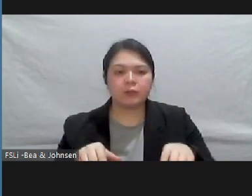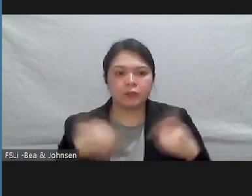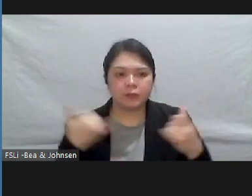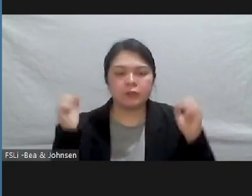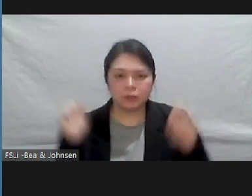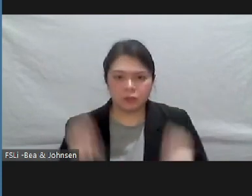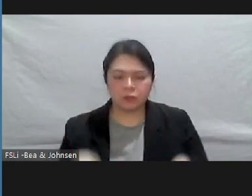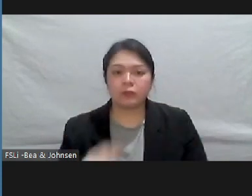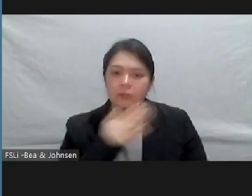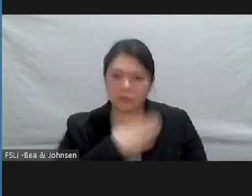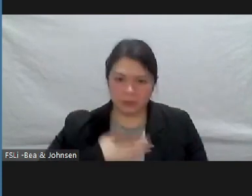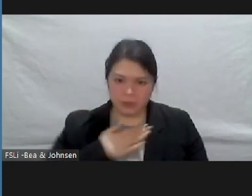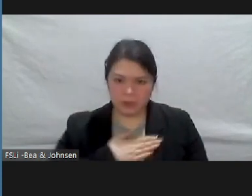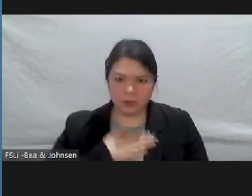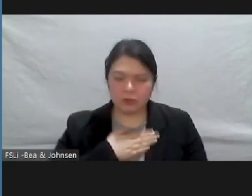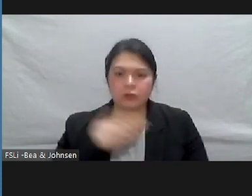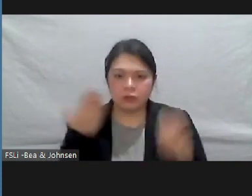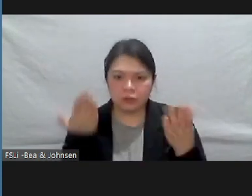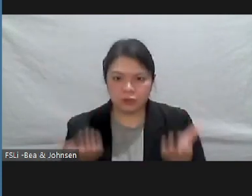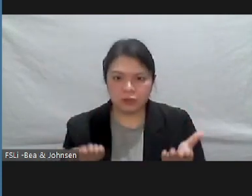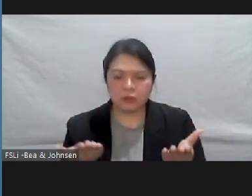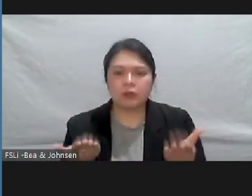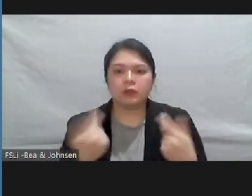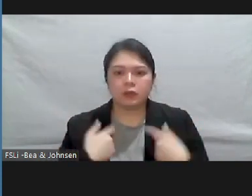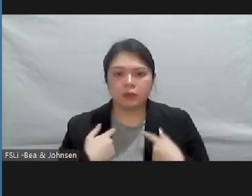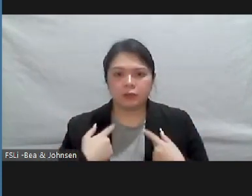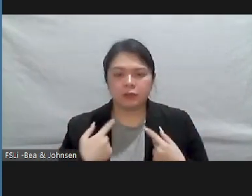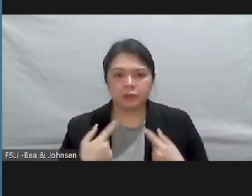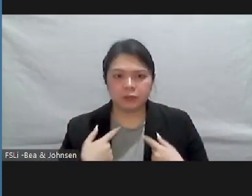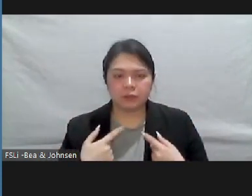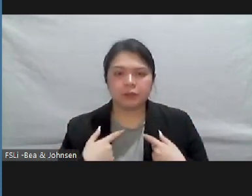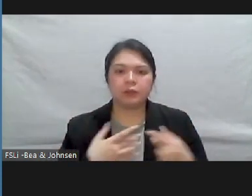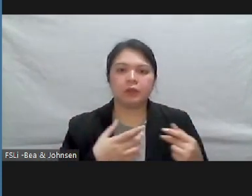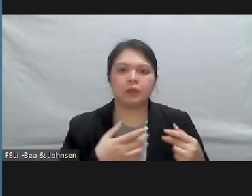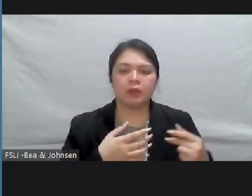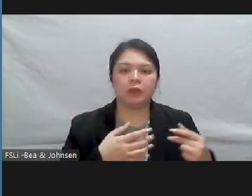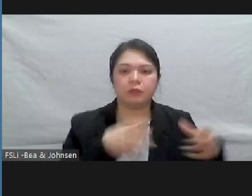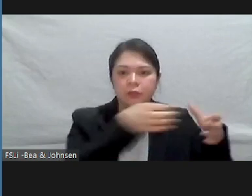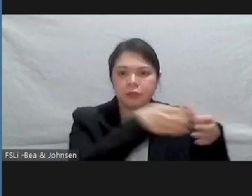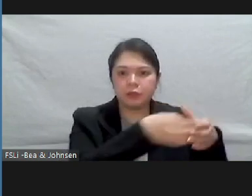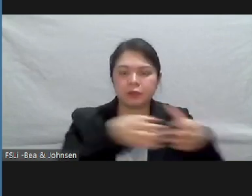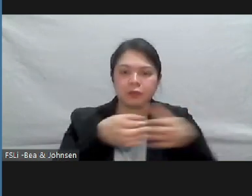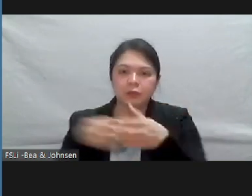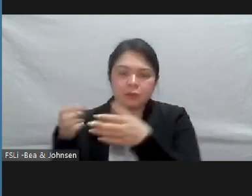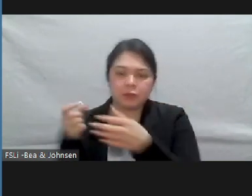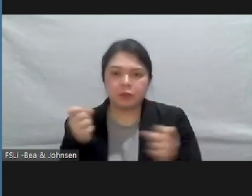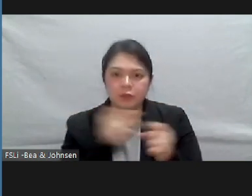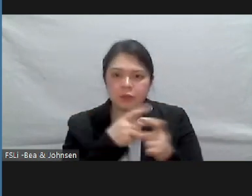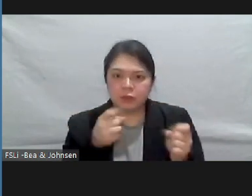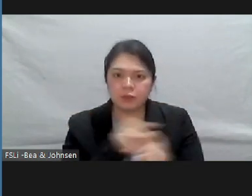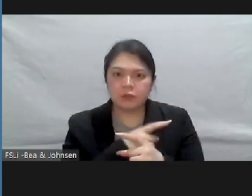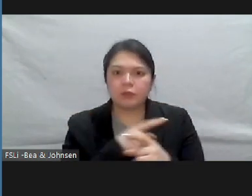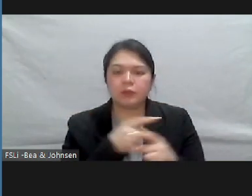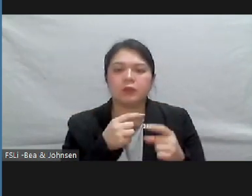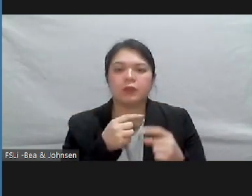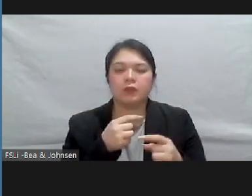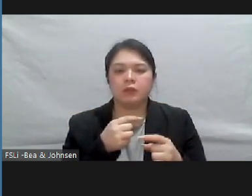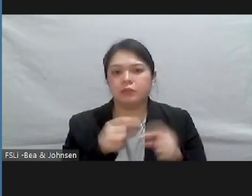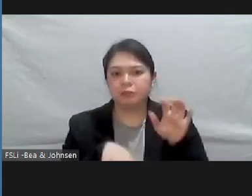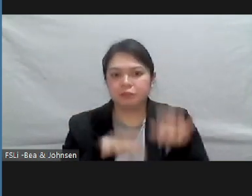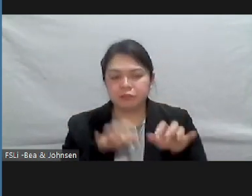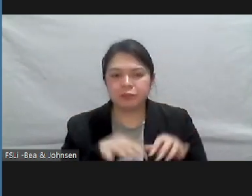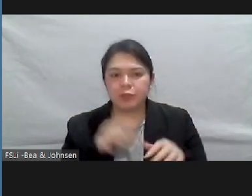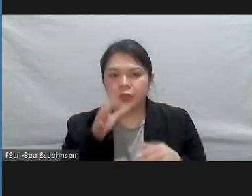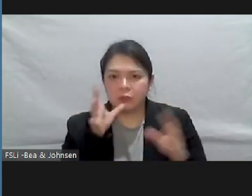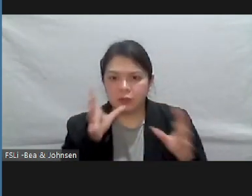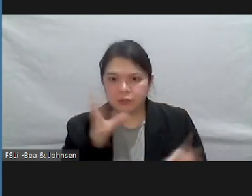Maaari pong ilagay dito sa ating group chat kung meron tayong mga tanong, komento o mga